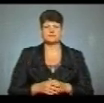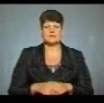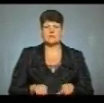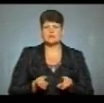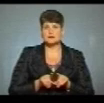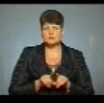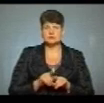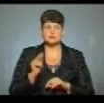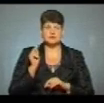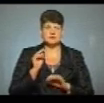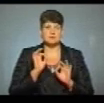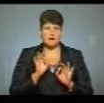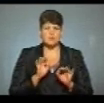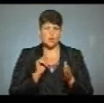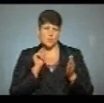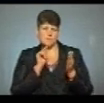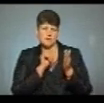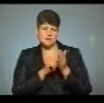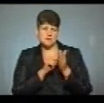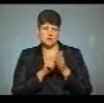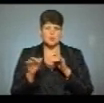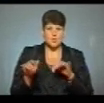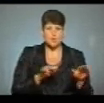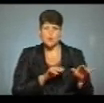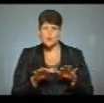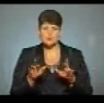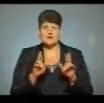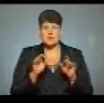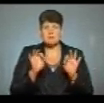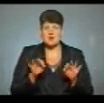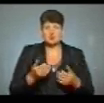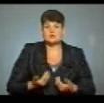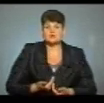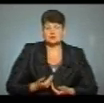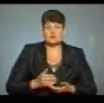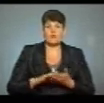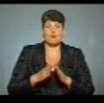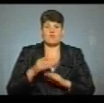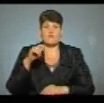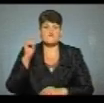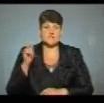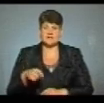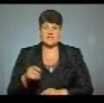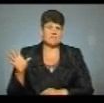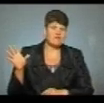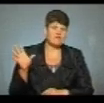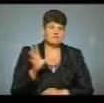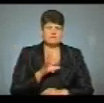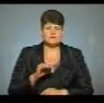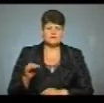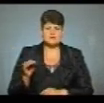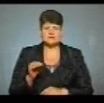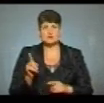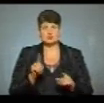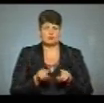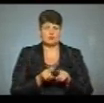того, навчаю їх там правильно прицілюватись, рухатись, ну, як правильно виживати в умовах війни. Всі одиниці, схожі на зброю,